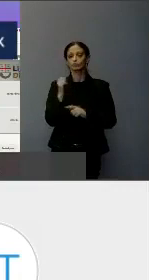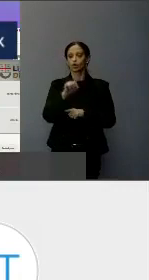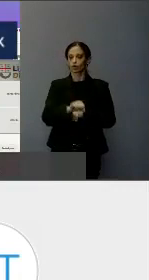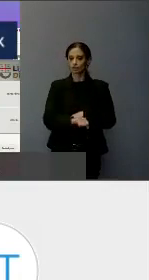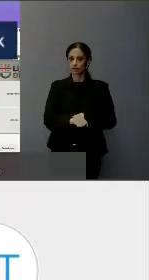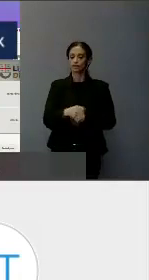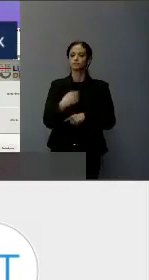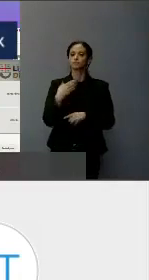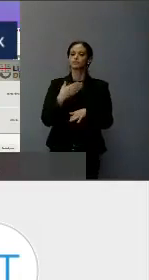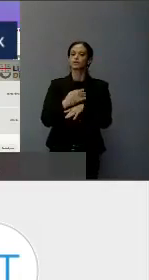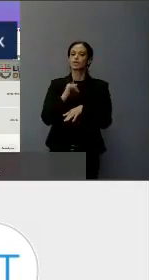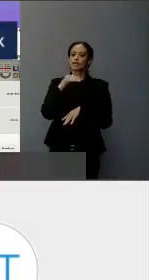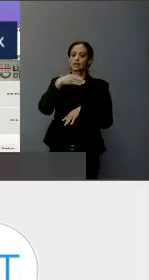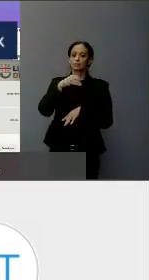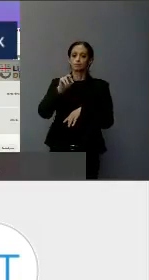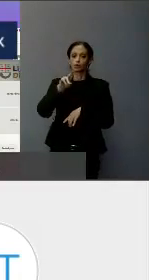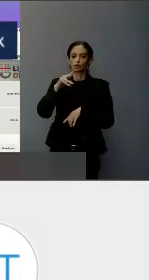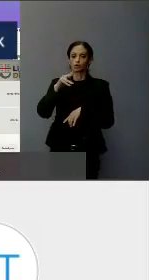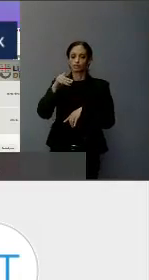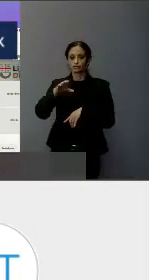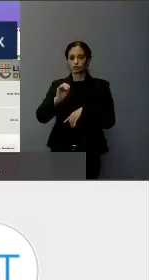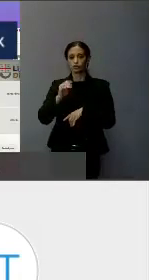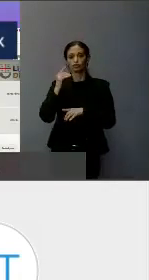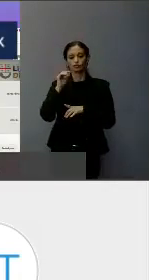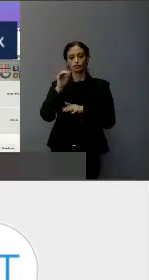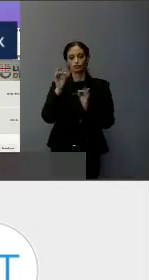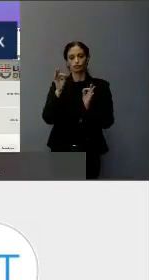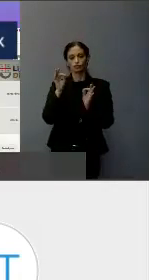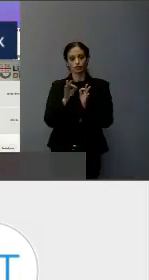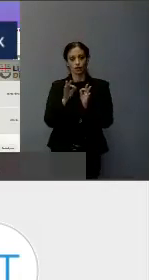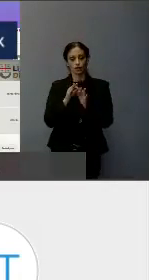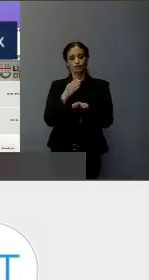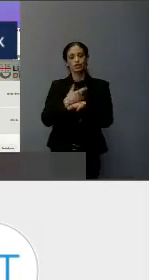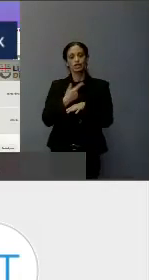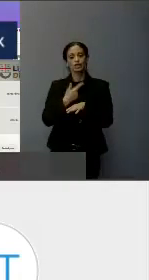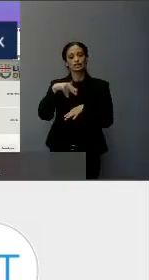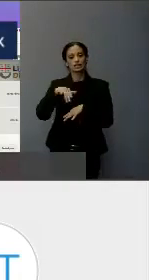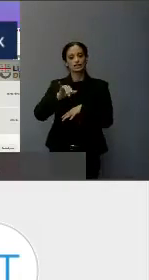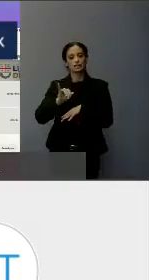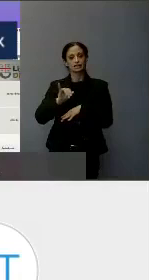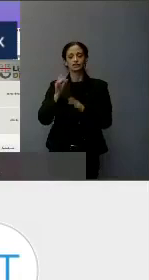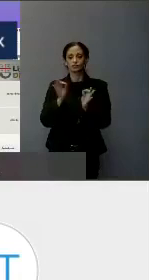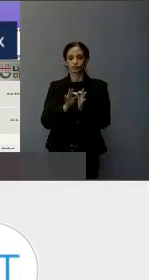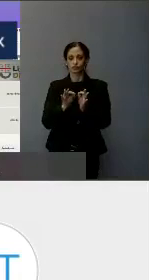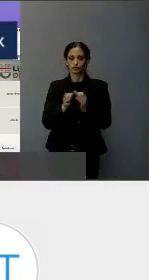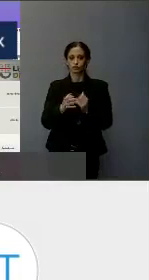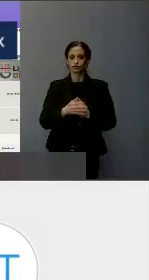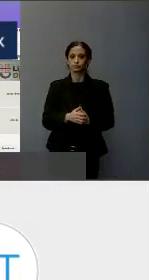consigliere immordino amorevole consigliera tini amorevole